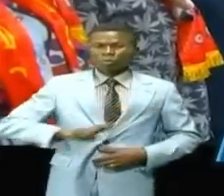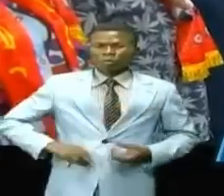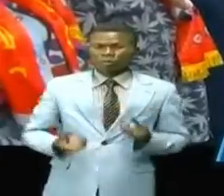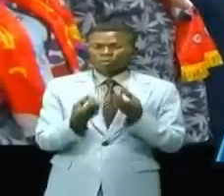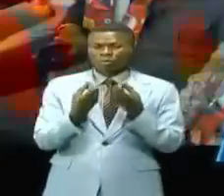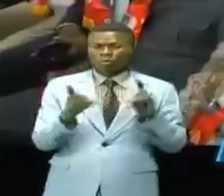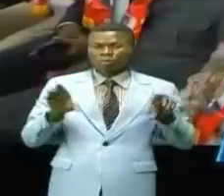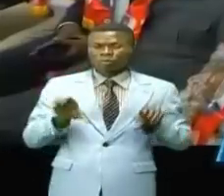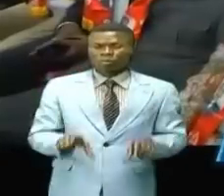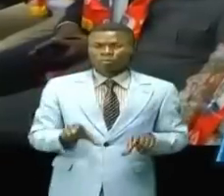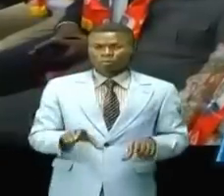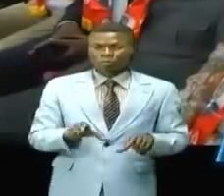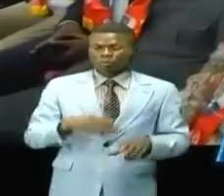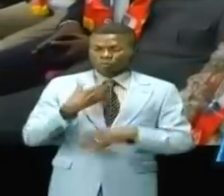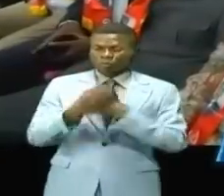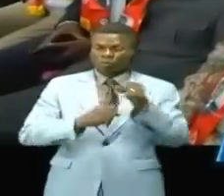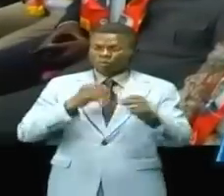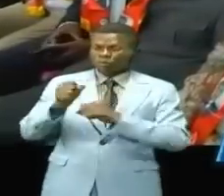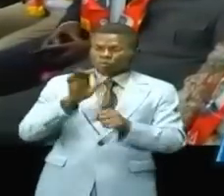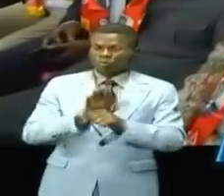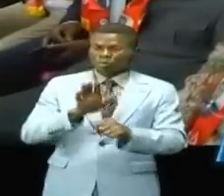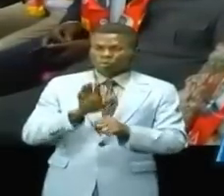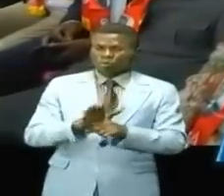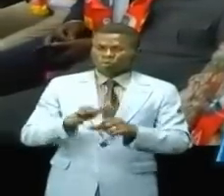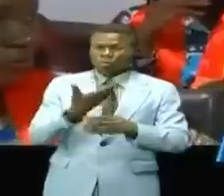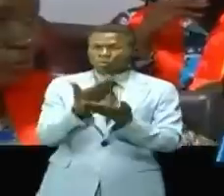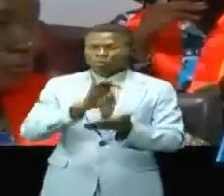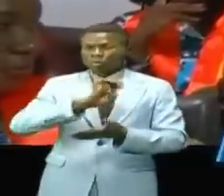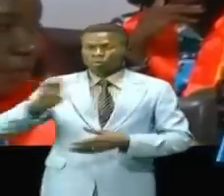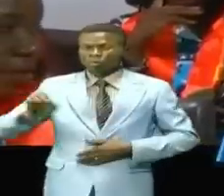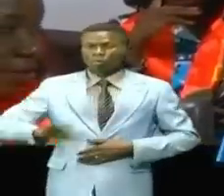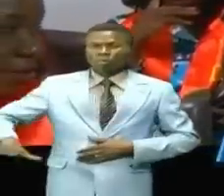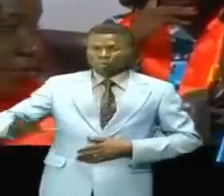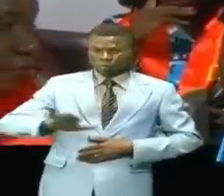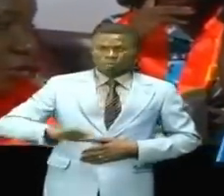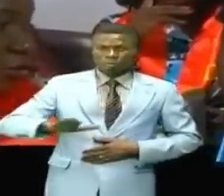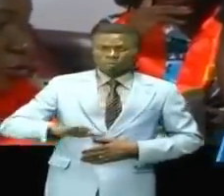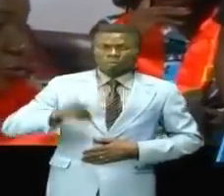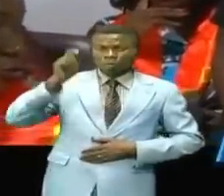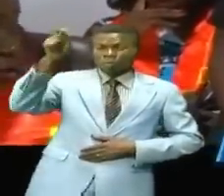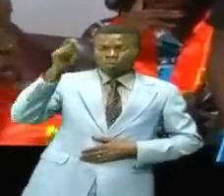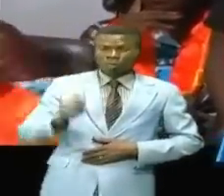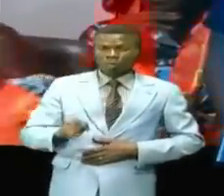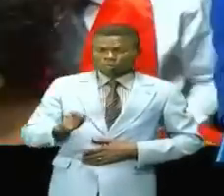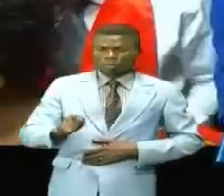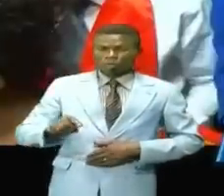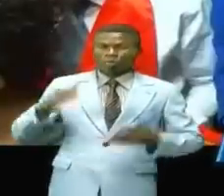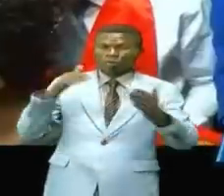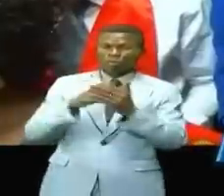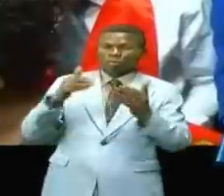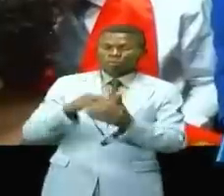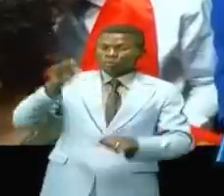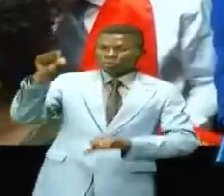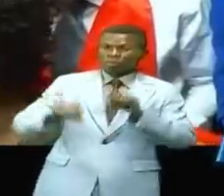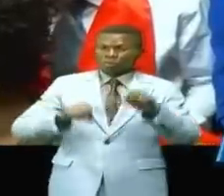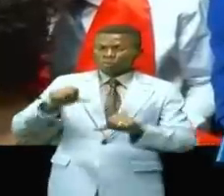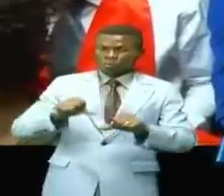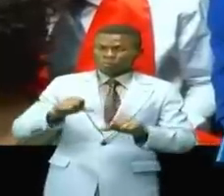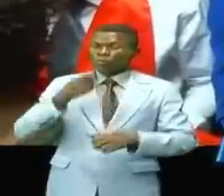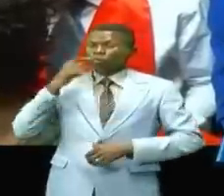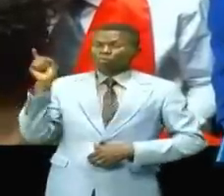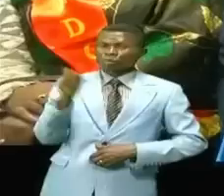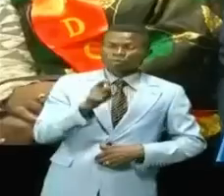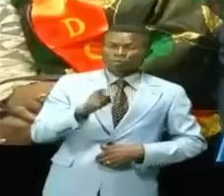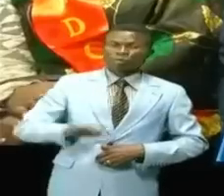démocratique du Congo qui se battent héroïquement dans l'est de notre pays, qui, face à une agression injuste lui imposée par